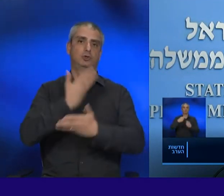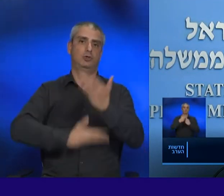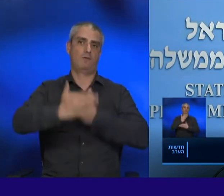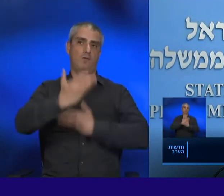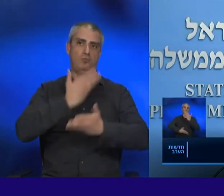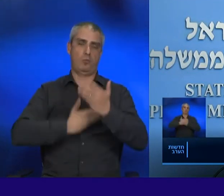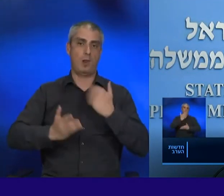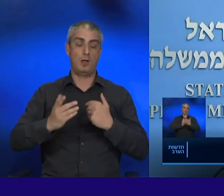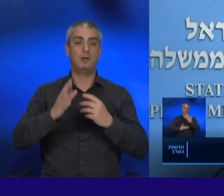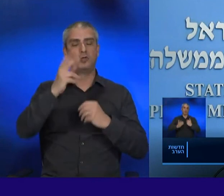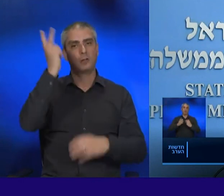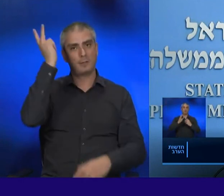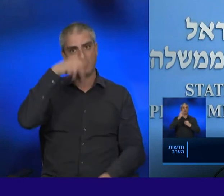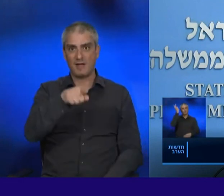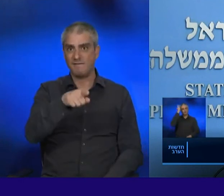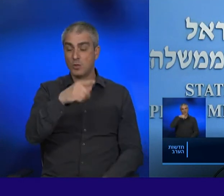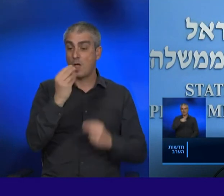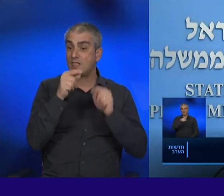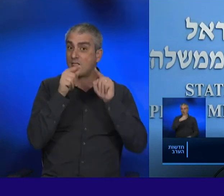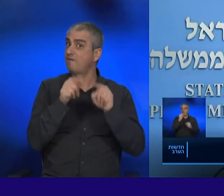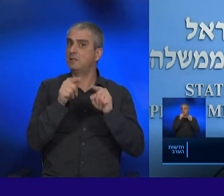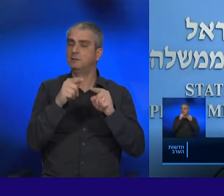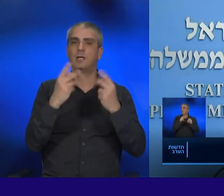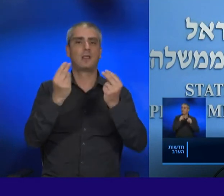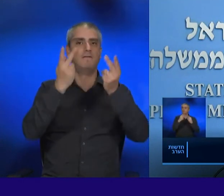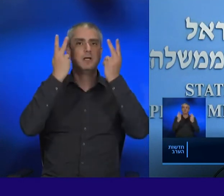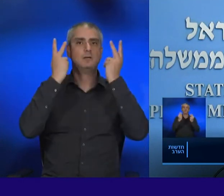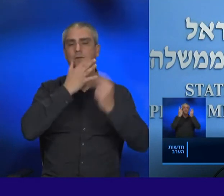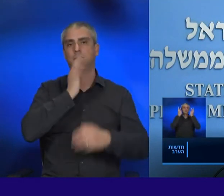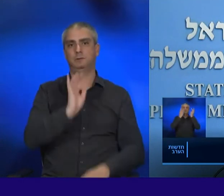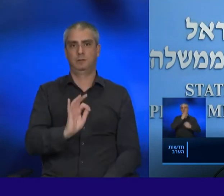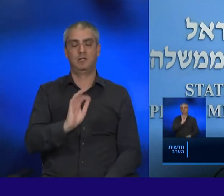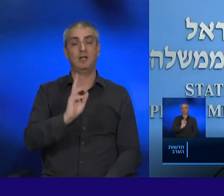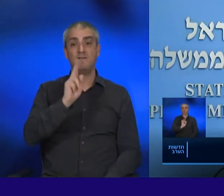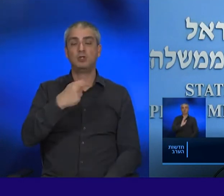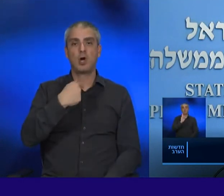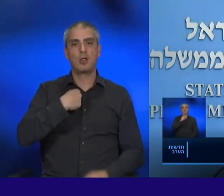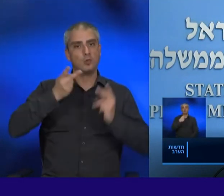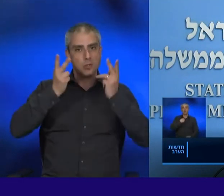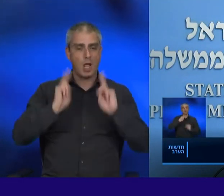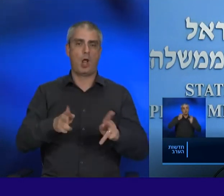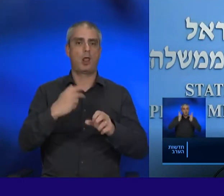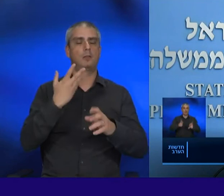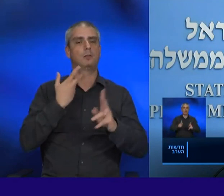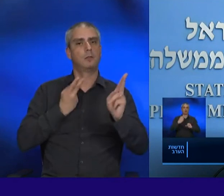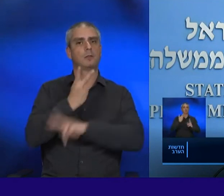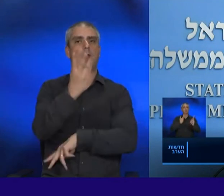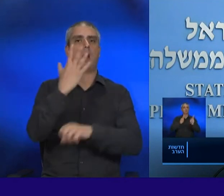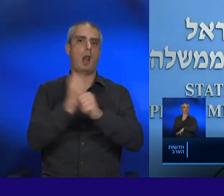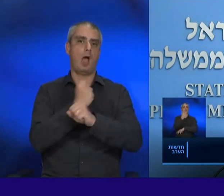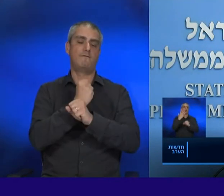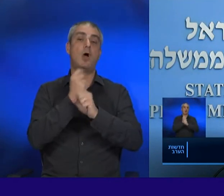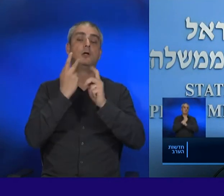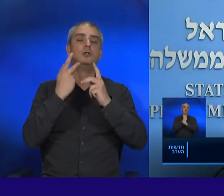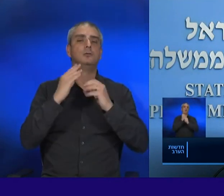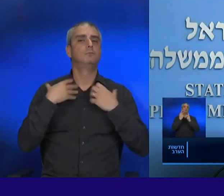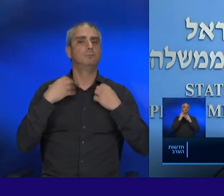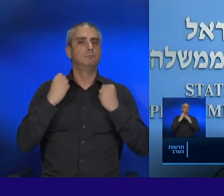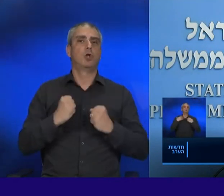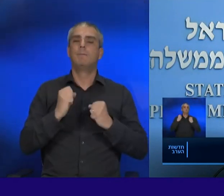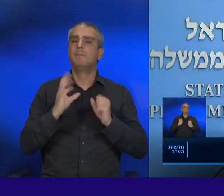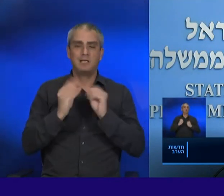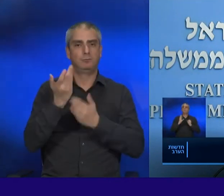פעולה שתבינו שהאירוע הזה הוא אירוע רציני ויש לנו יכולת לעבור אותו כמה שיותר בשלום